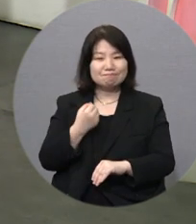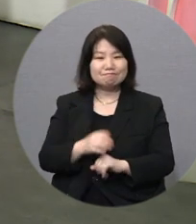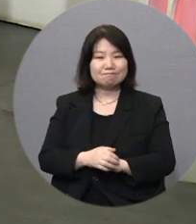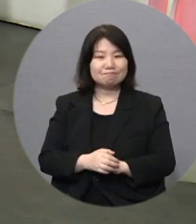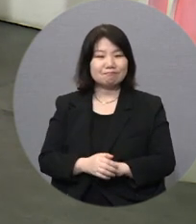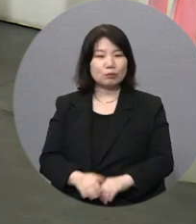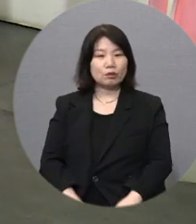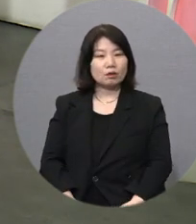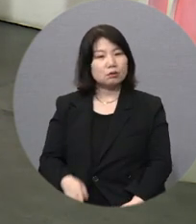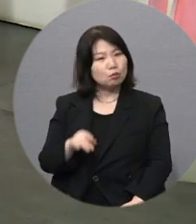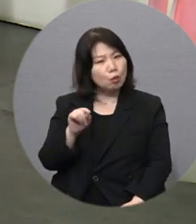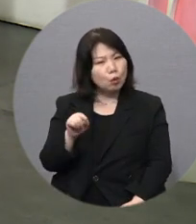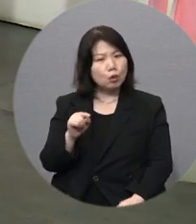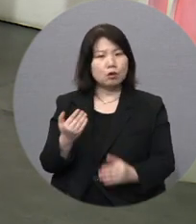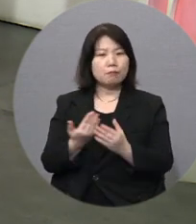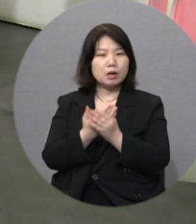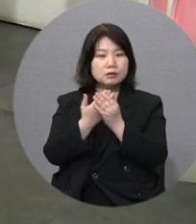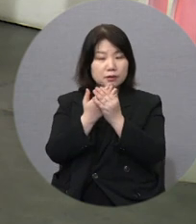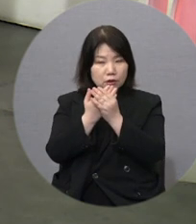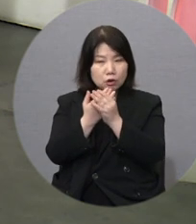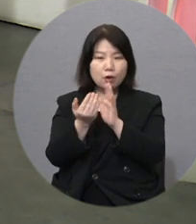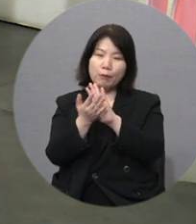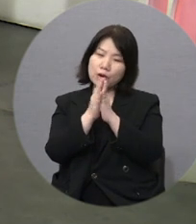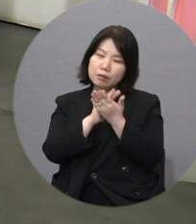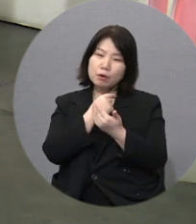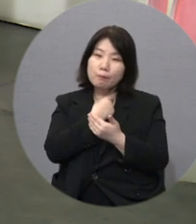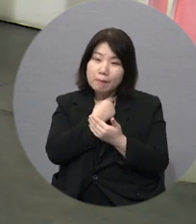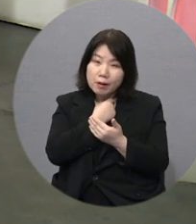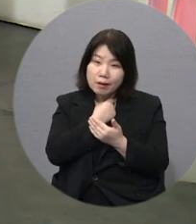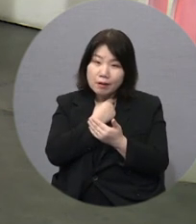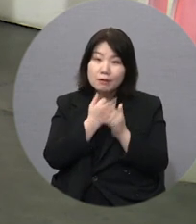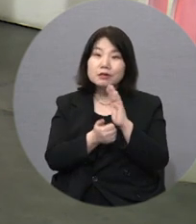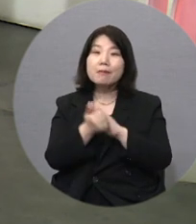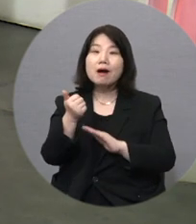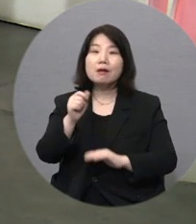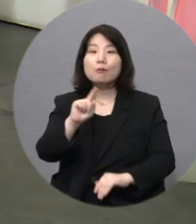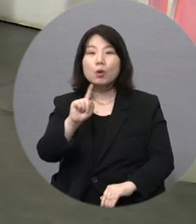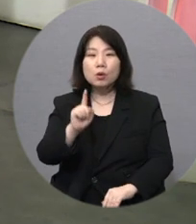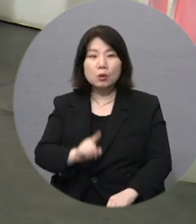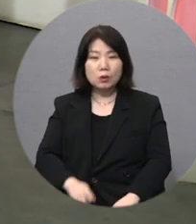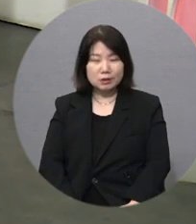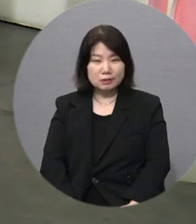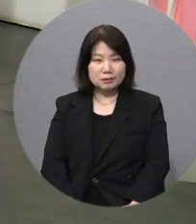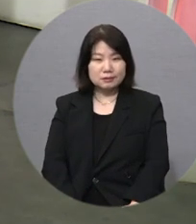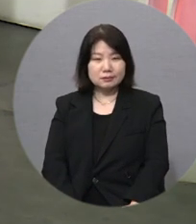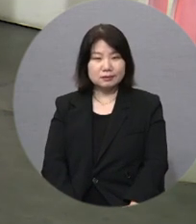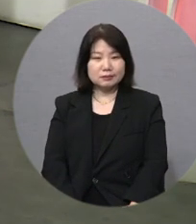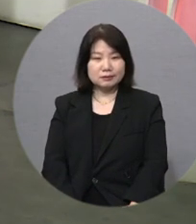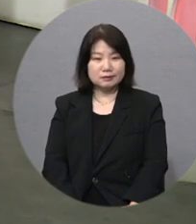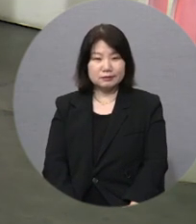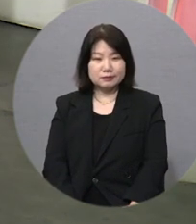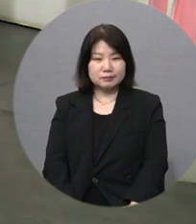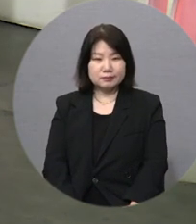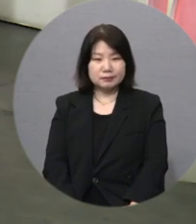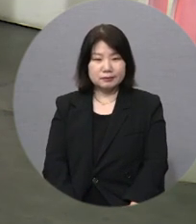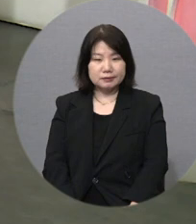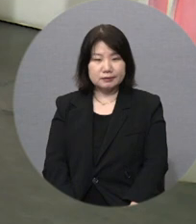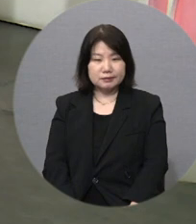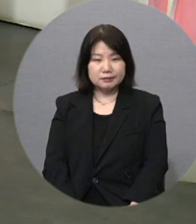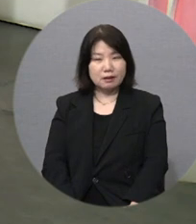그 이러한 점들이 좀 이렇게 발전이 되거나 변 면 좋겠다라는 뭐 그런 것들도 있을까요